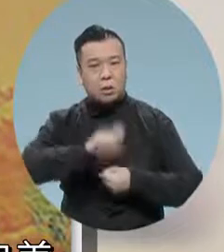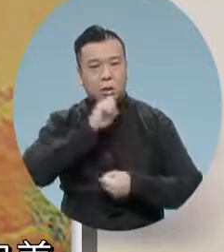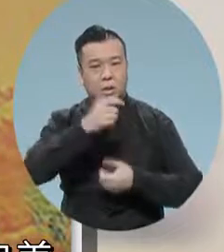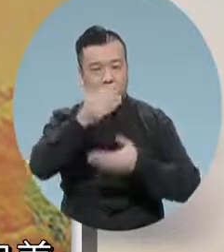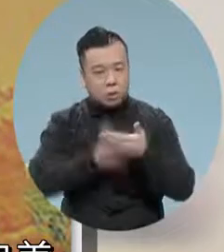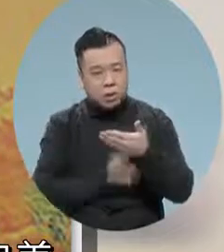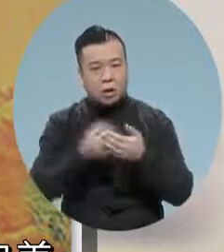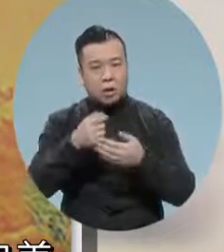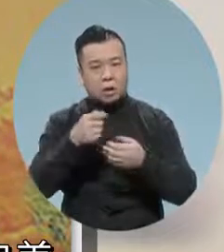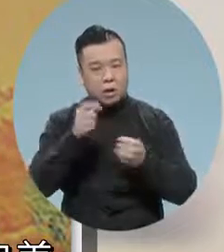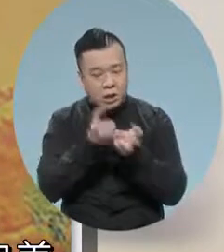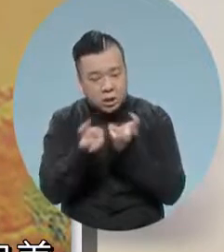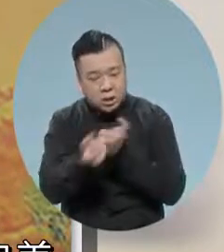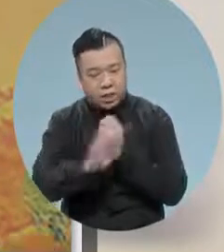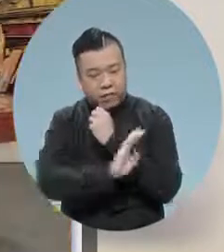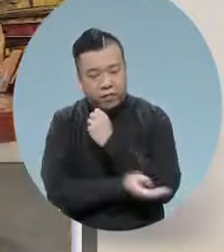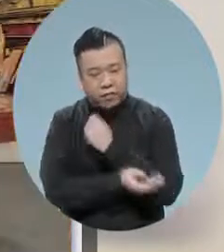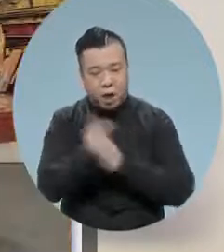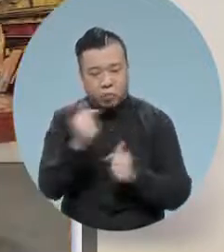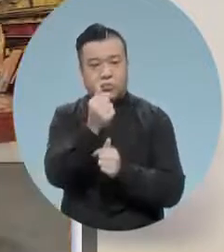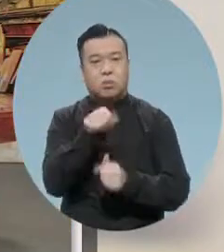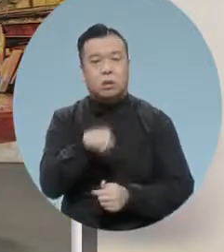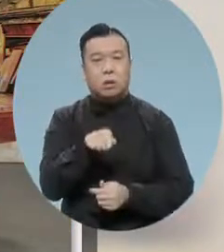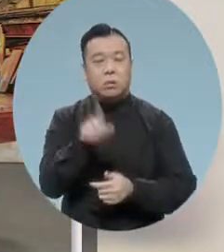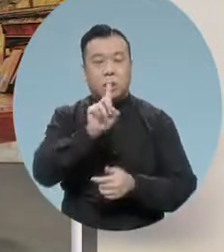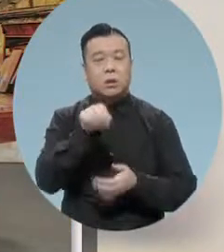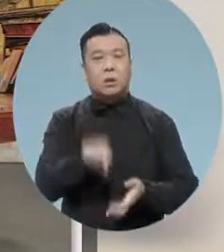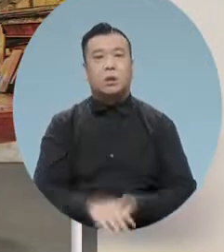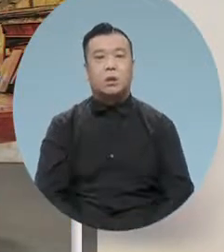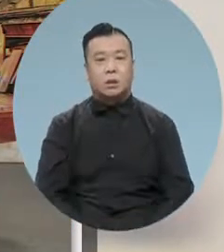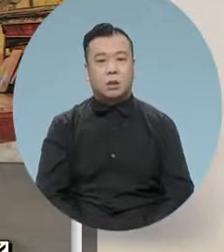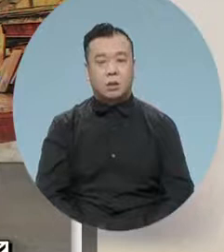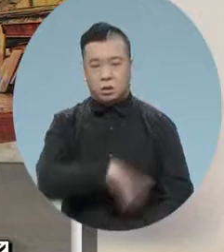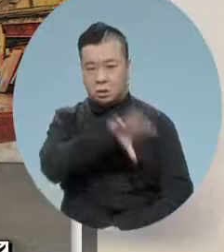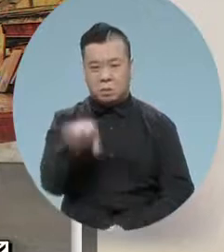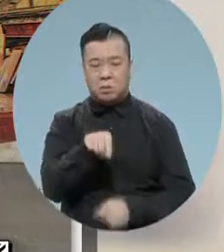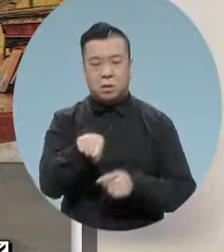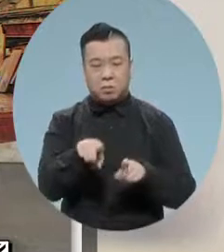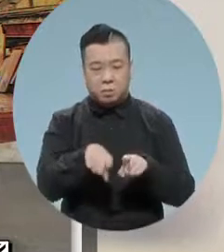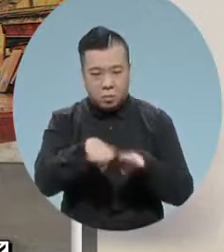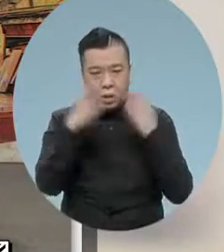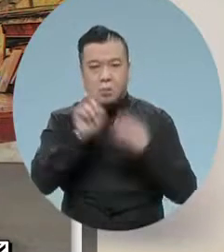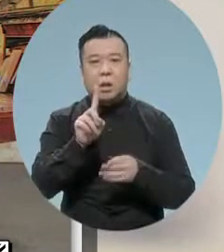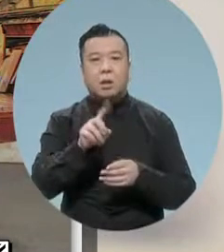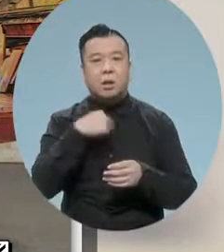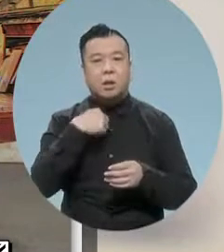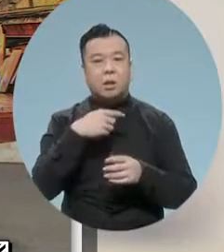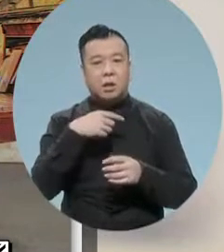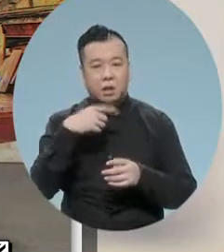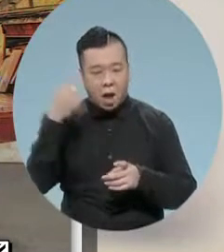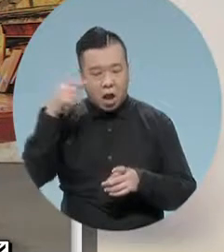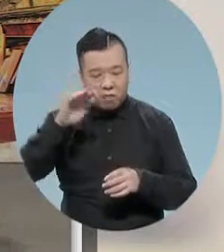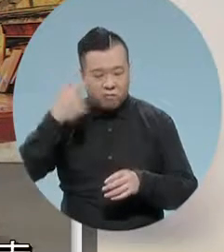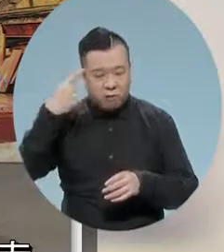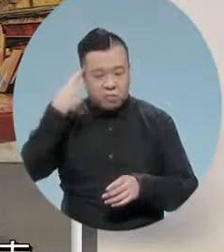多的更详细的法律的完善。所以呢，这一切呢，其实都是 由開始通過我哋不斷去反思